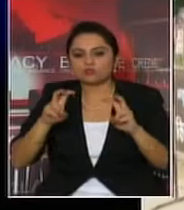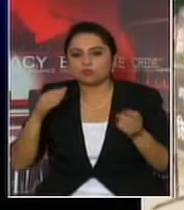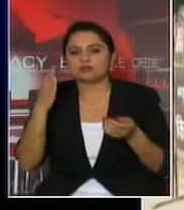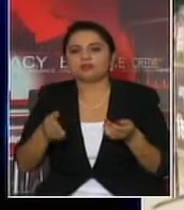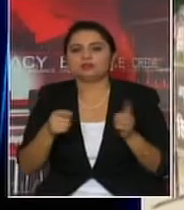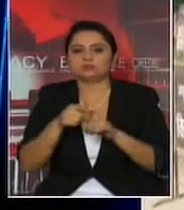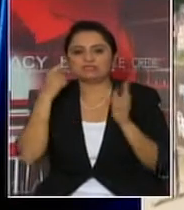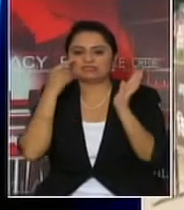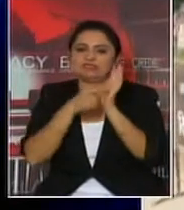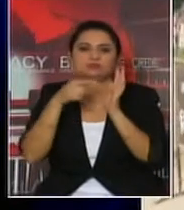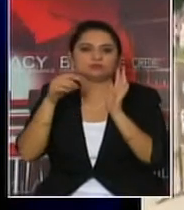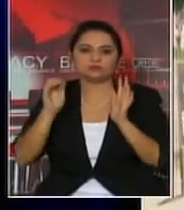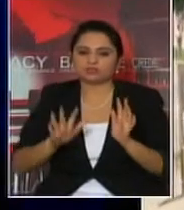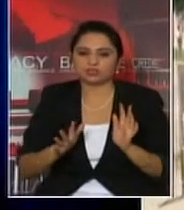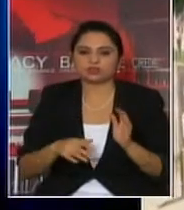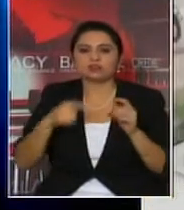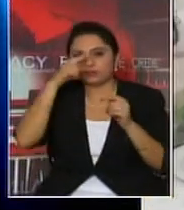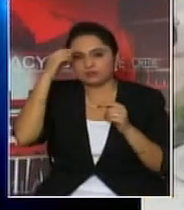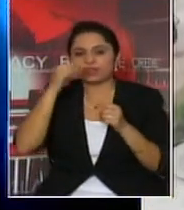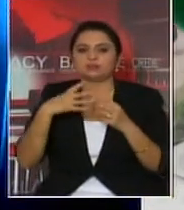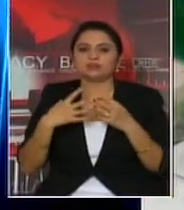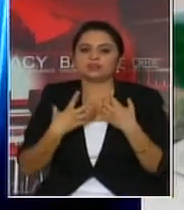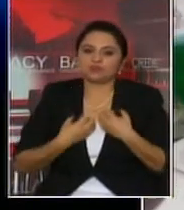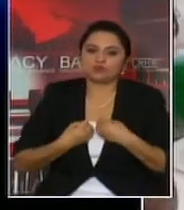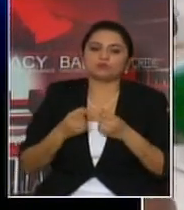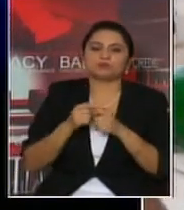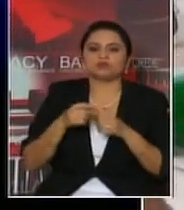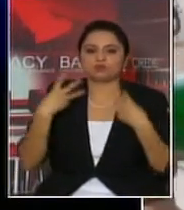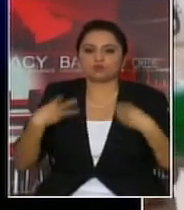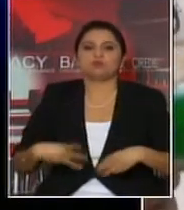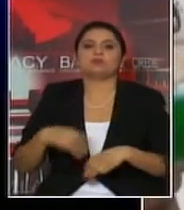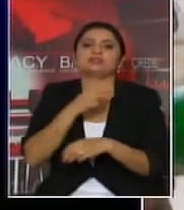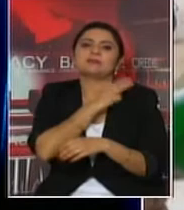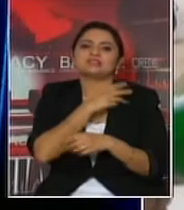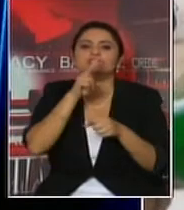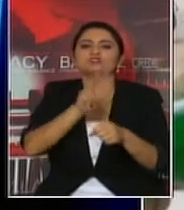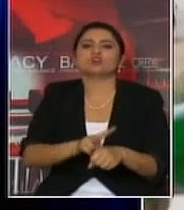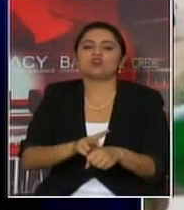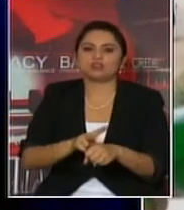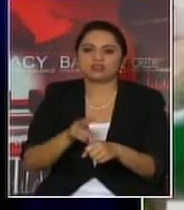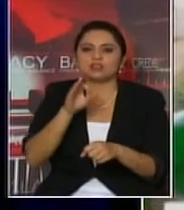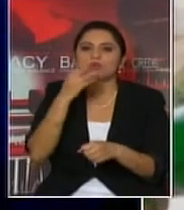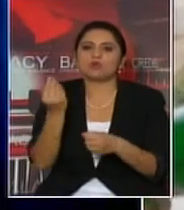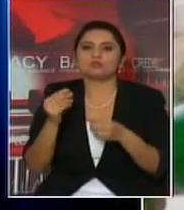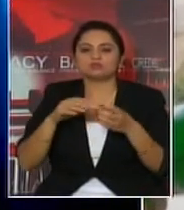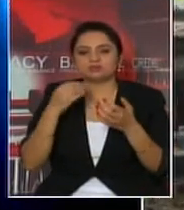देख्ने गरेको छैन। विज्ञापनले लोभ्याई उपभोक्ता ठग्ने वरुण बेभरेजलाई कारवाही